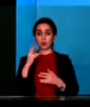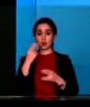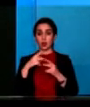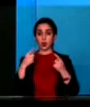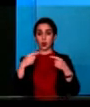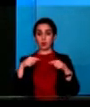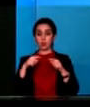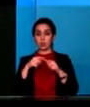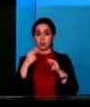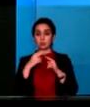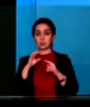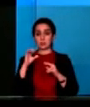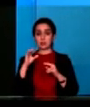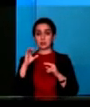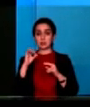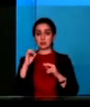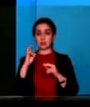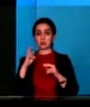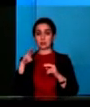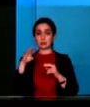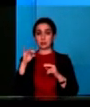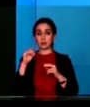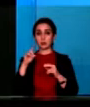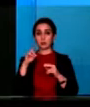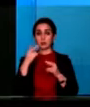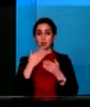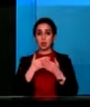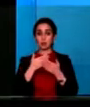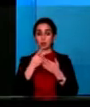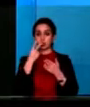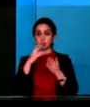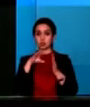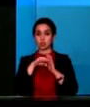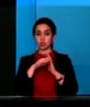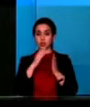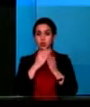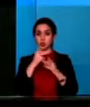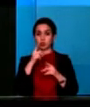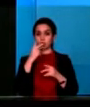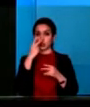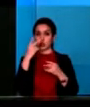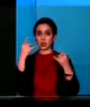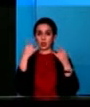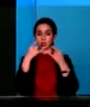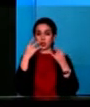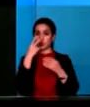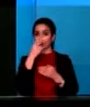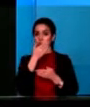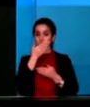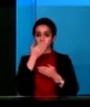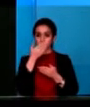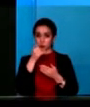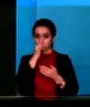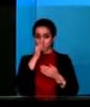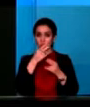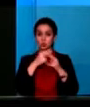obyektlar panelining samples, ya'ni namunalar jildida joylashgan. Bu jild ekranda ko'rinmaydi. Uni ko'rish uchun